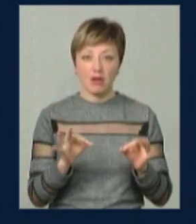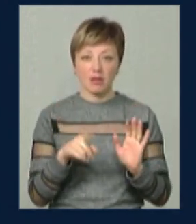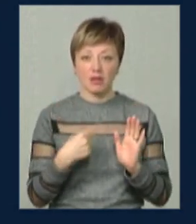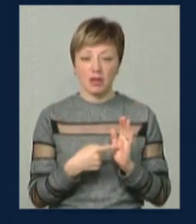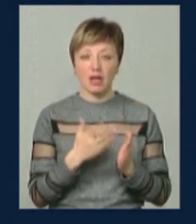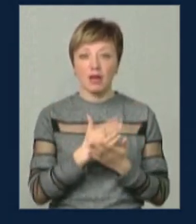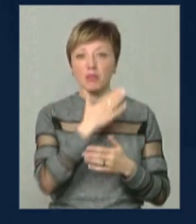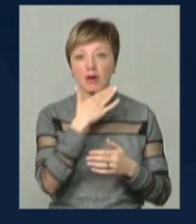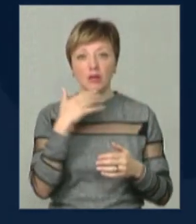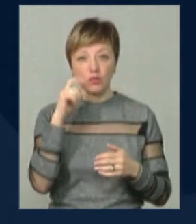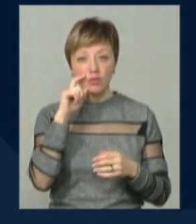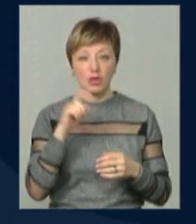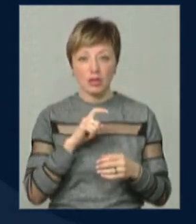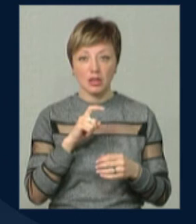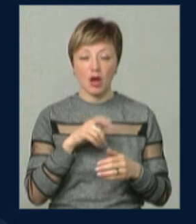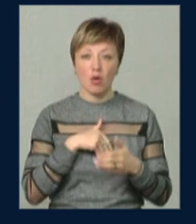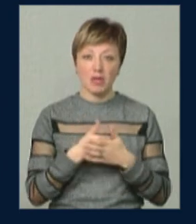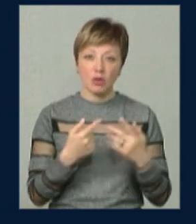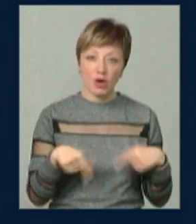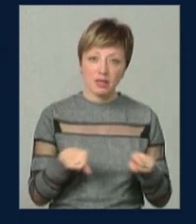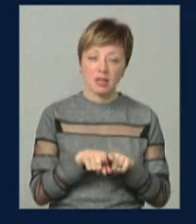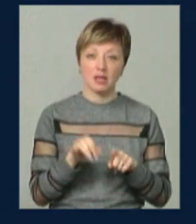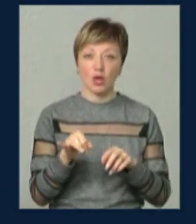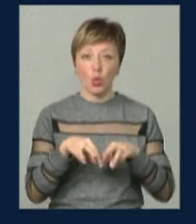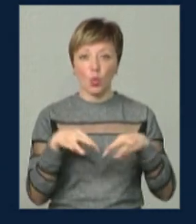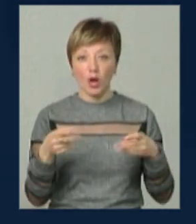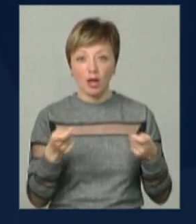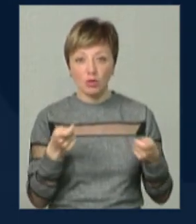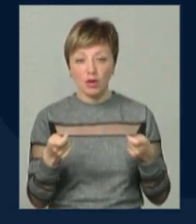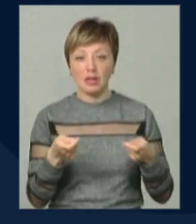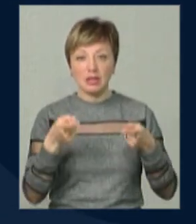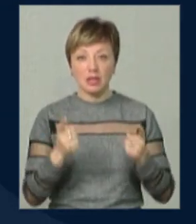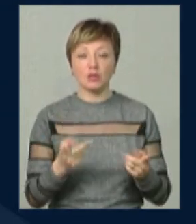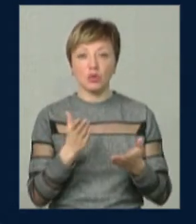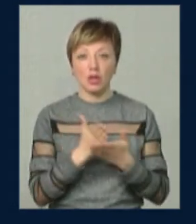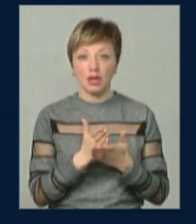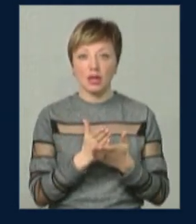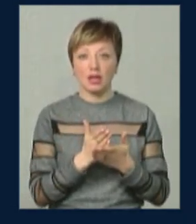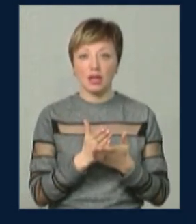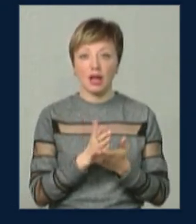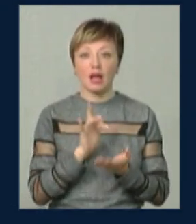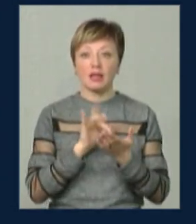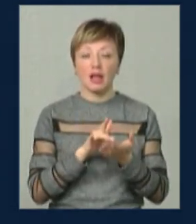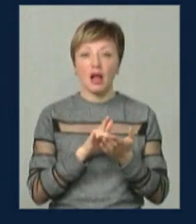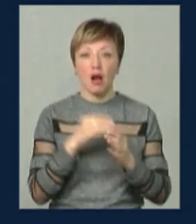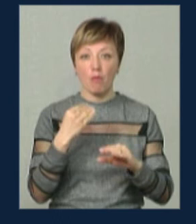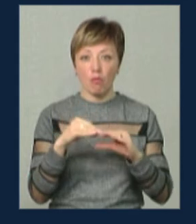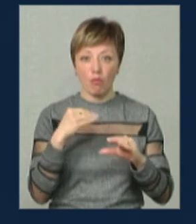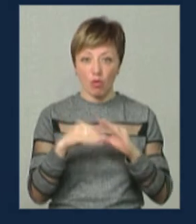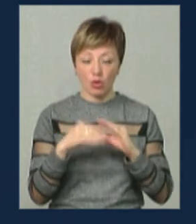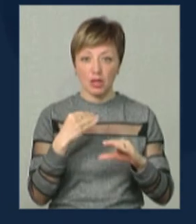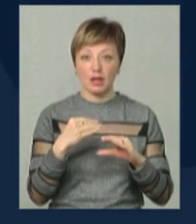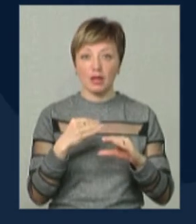дуже багато в Україні зараз і громадських організацій, і урядових ліній, де дійсно є, зокрема, це телеграм-боти,